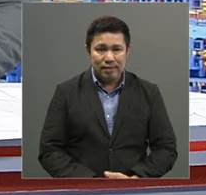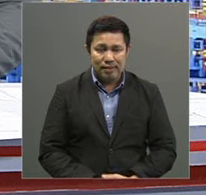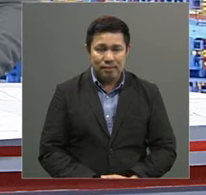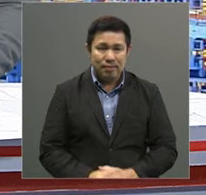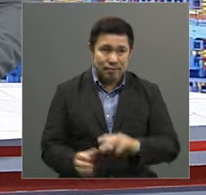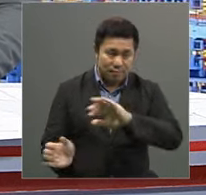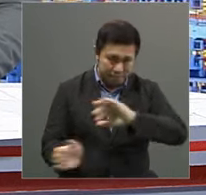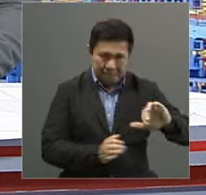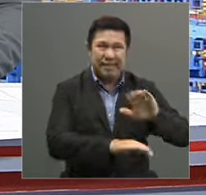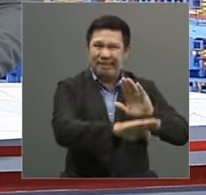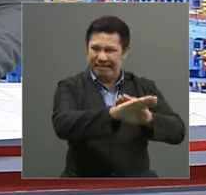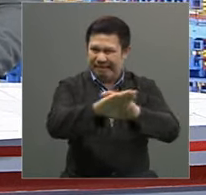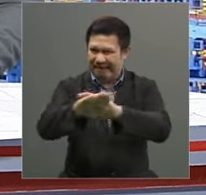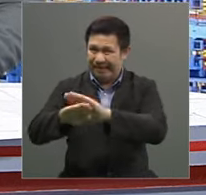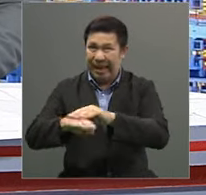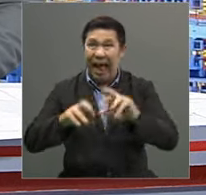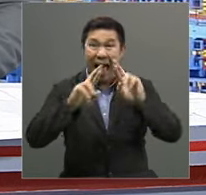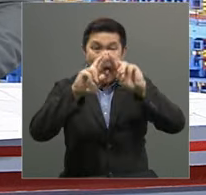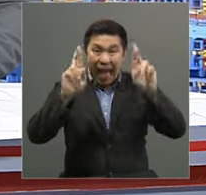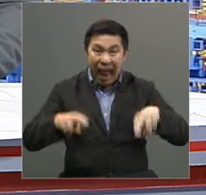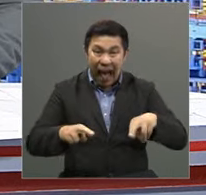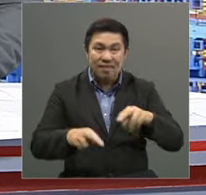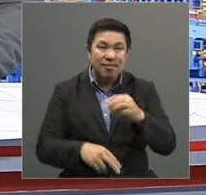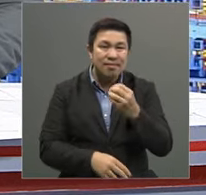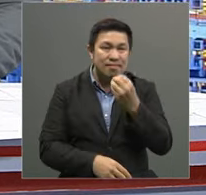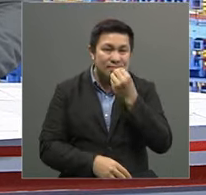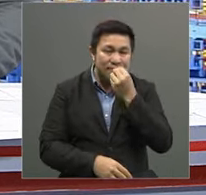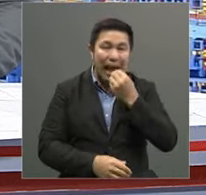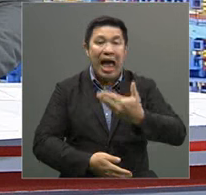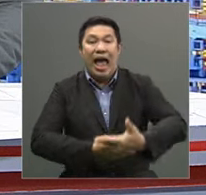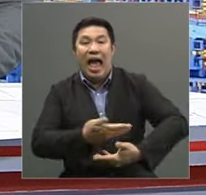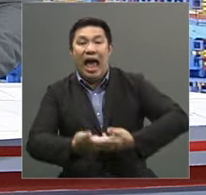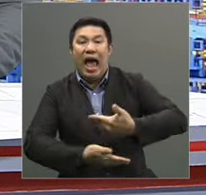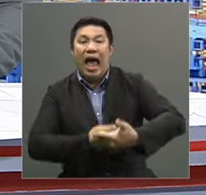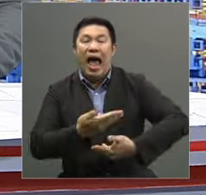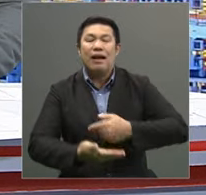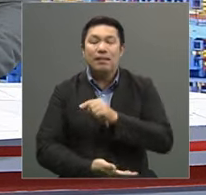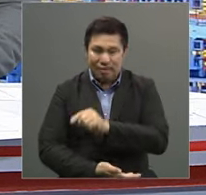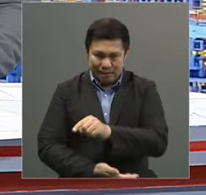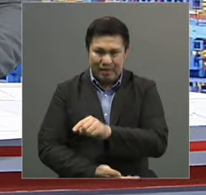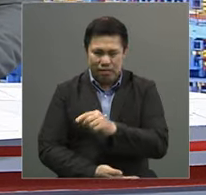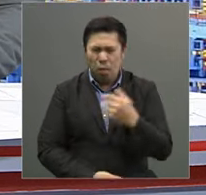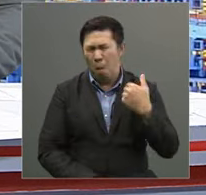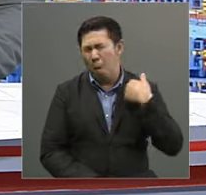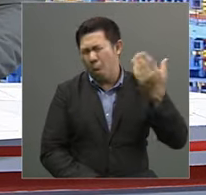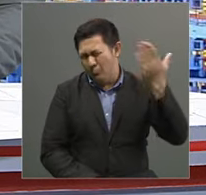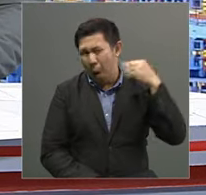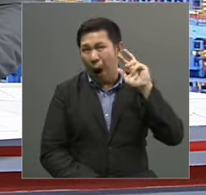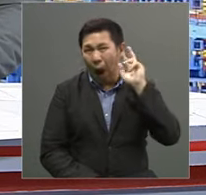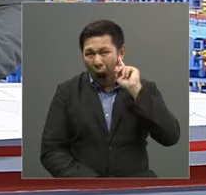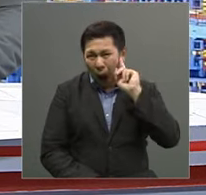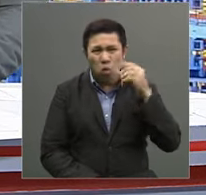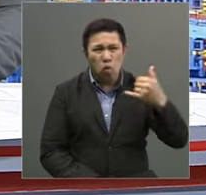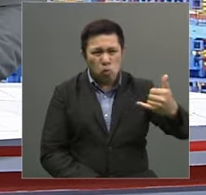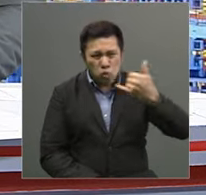มีอุทาหรณ์มาเตือนคนที่ทำร้านอาหารอีกแล้วนะคะคือก่อนหน้านี้เนี่ยเป็นข่าวเป็นคราวมาก็หลายครั้งนะคะโทรศัพท์มา